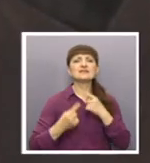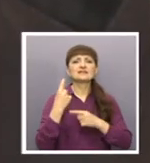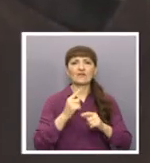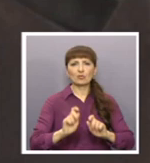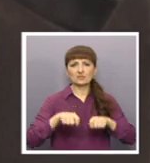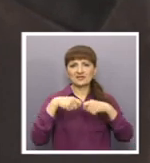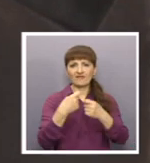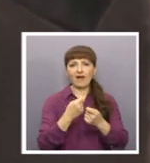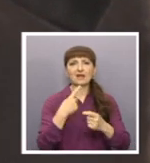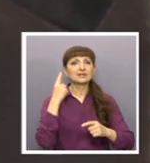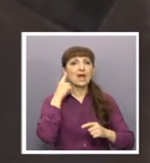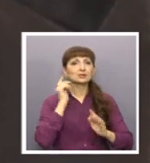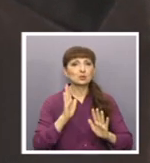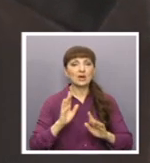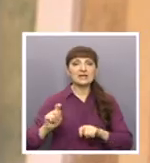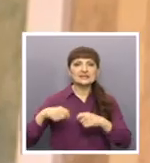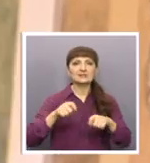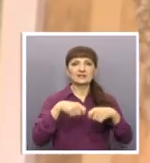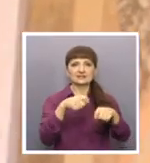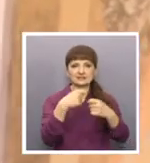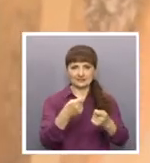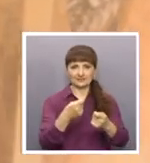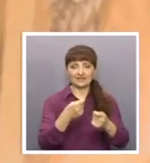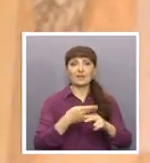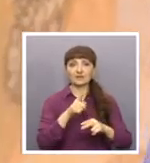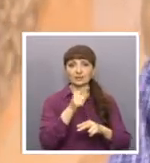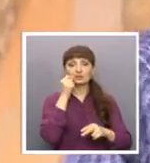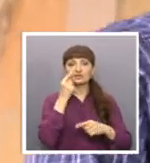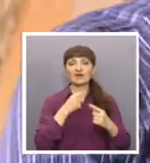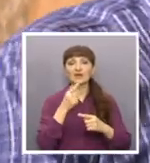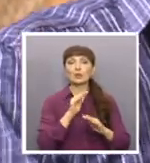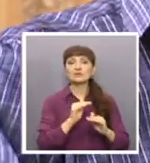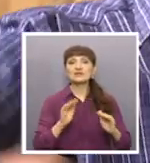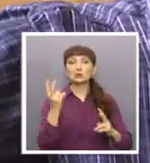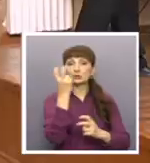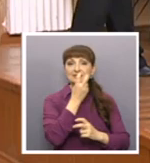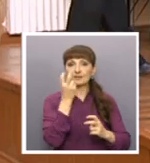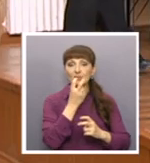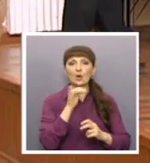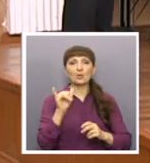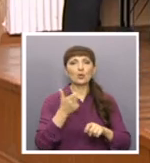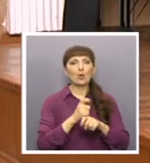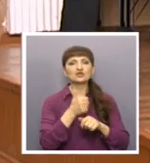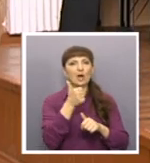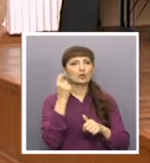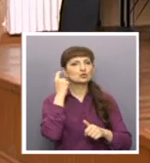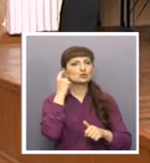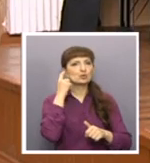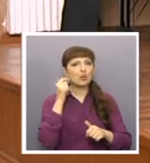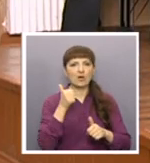передавали исключительно на слух, от исполнителя к исполнителю. Кажумукан ага говорит, что у детей, потерявших зрение, очень хорошо развит